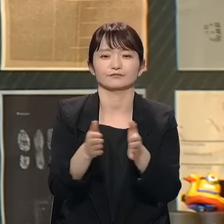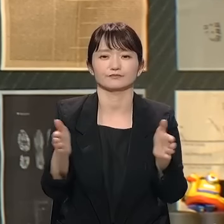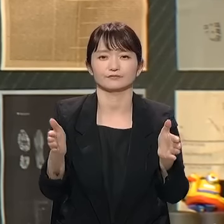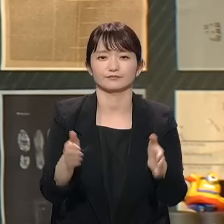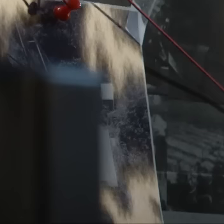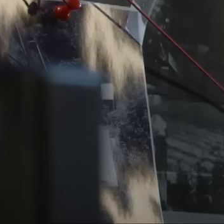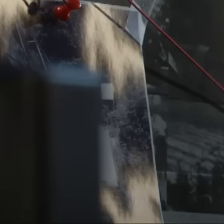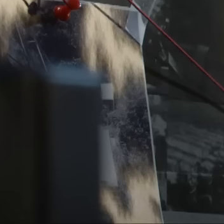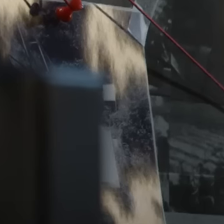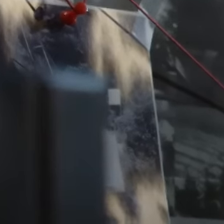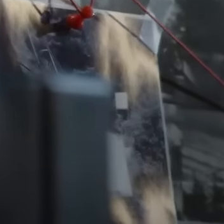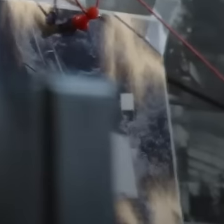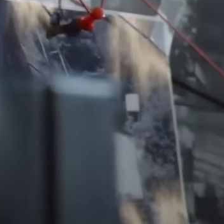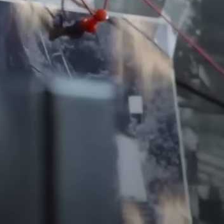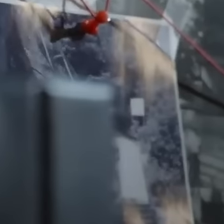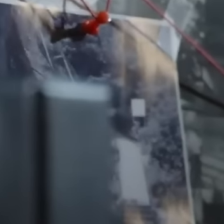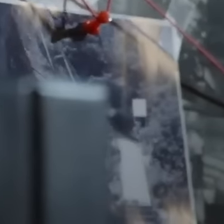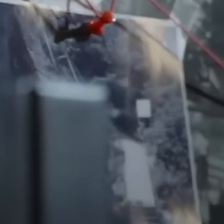출발합니다.